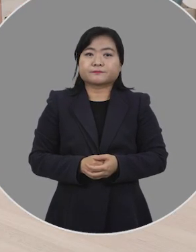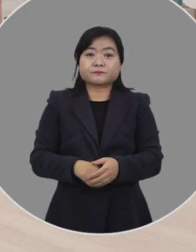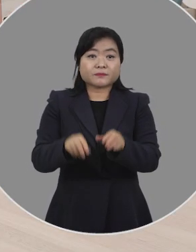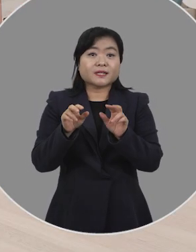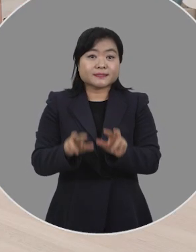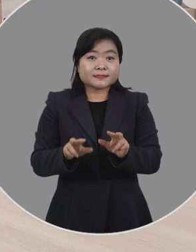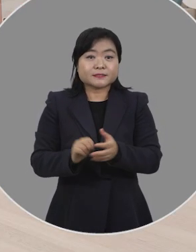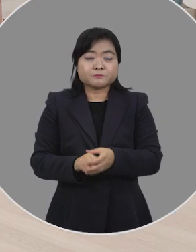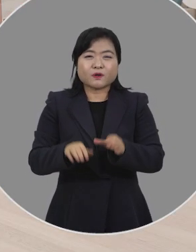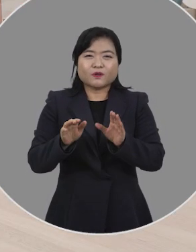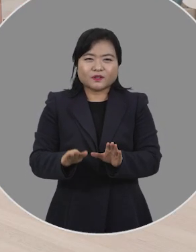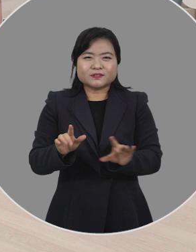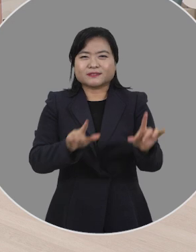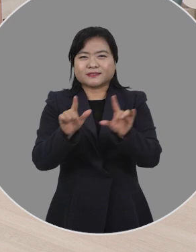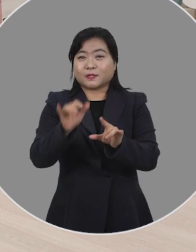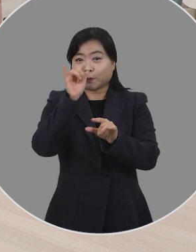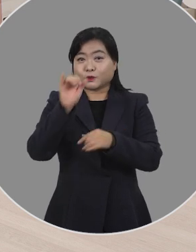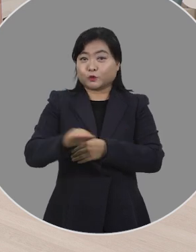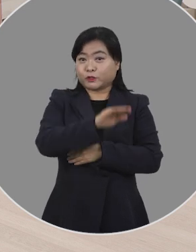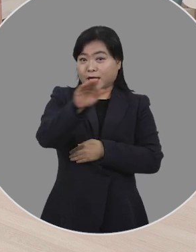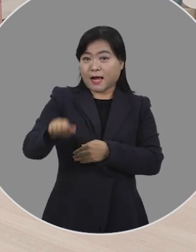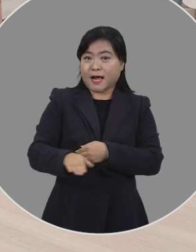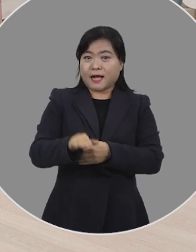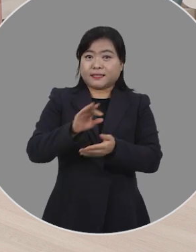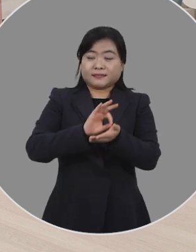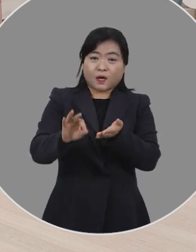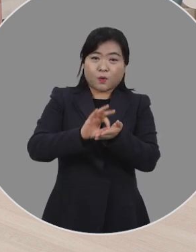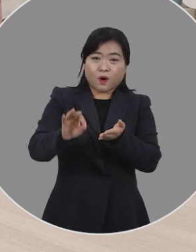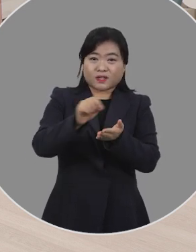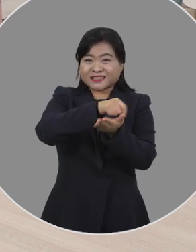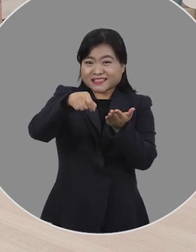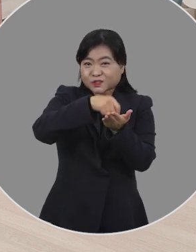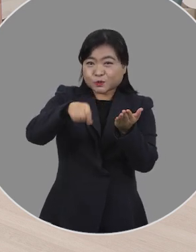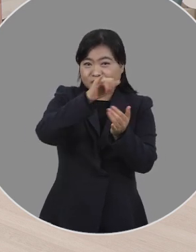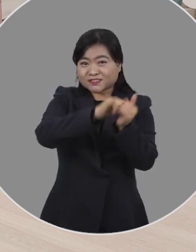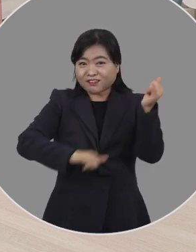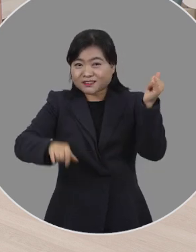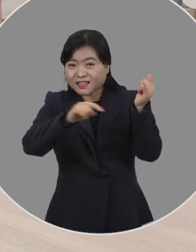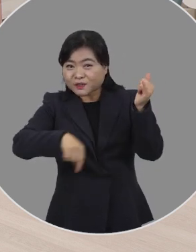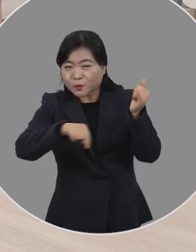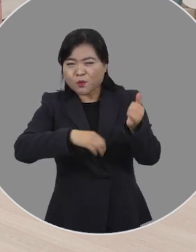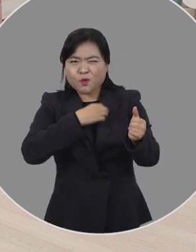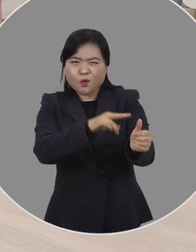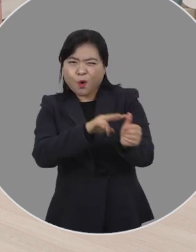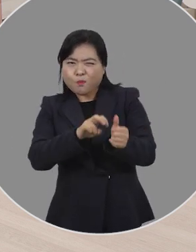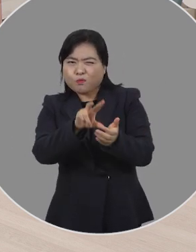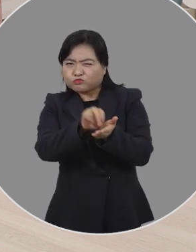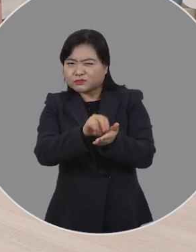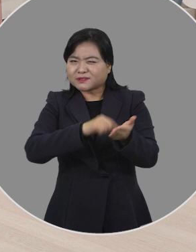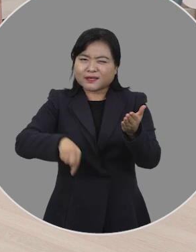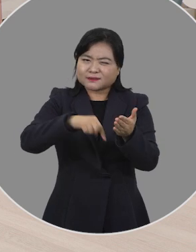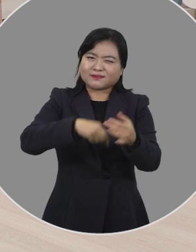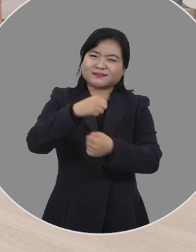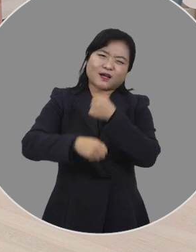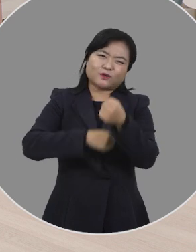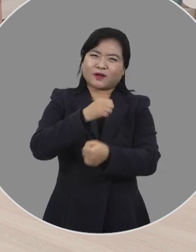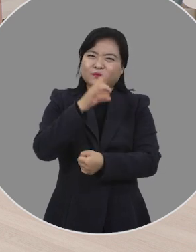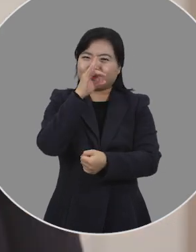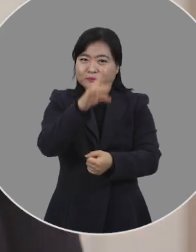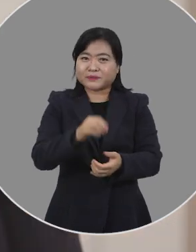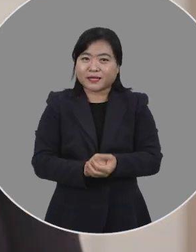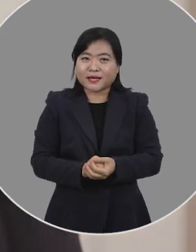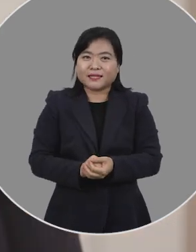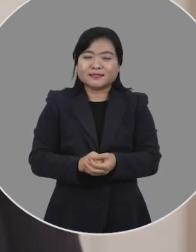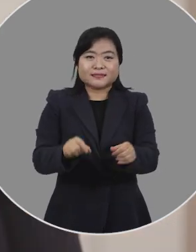자, 지금 그 현재를 살고 있는 우리가 쓰고 있는 역사 또한 혐오 문제로부터 결코 자유로울 수가 없습니다.